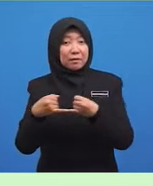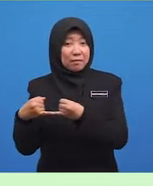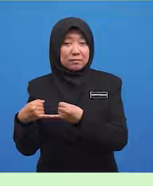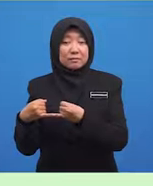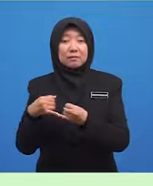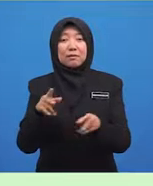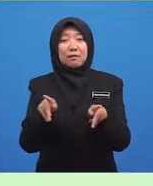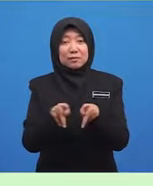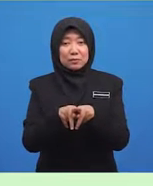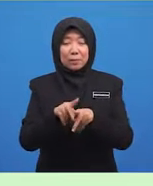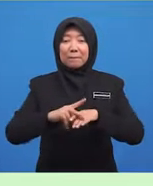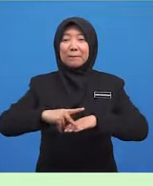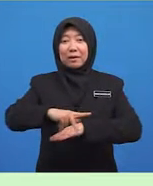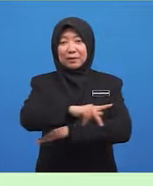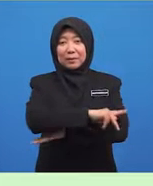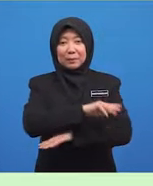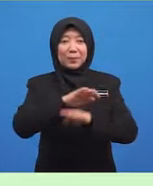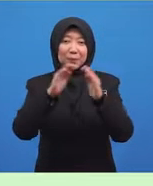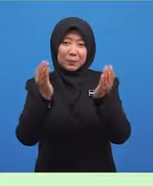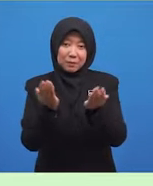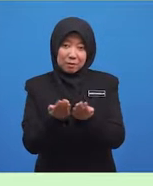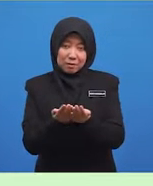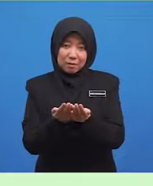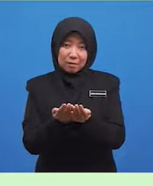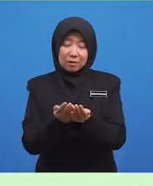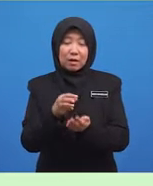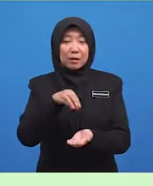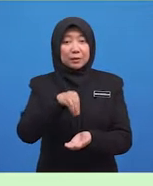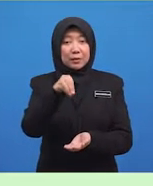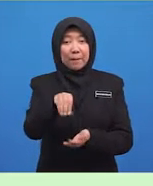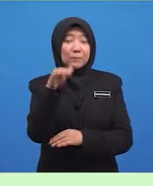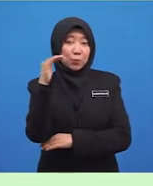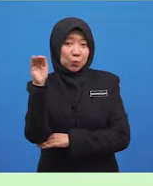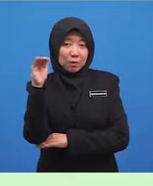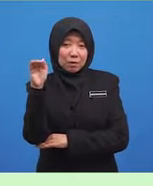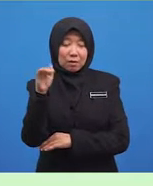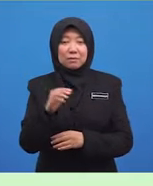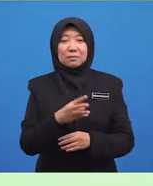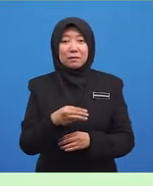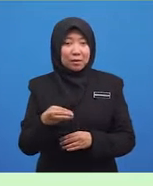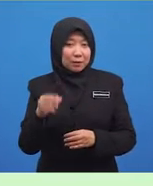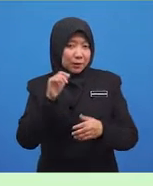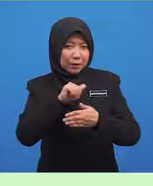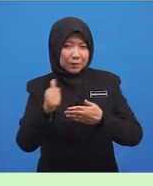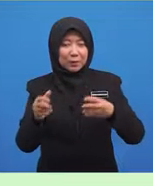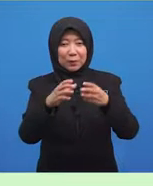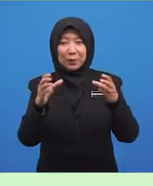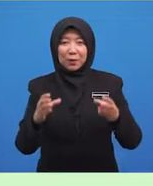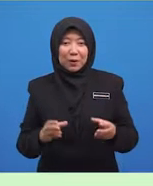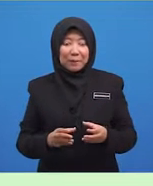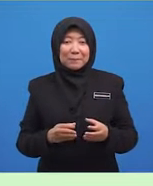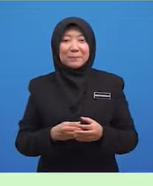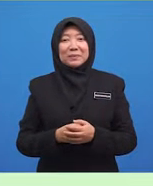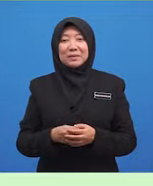kasut. Kelapan, padang bola. Kesembilan, dam ular. Dan yang terakhir sekali ialah kolam